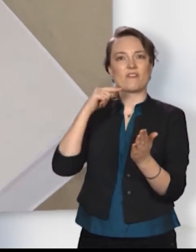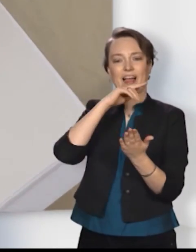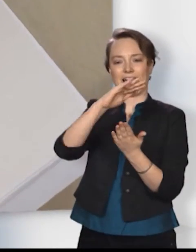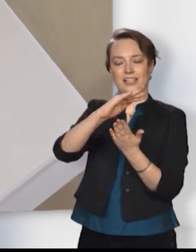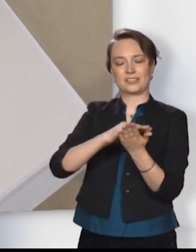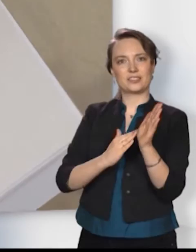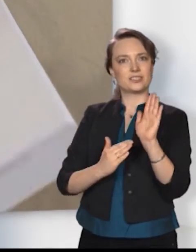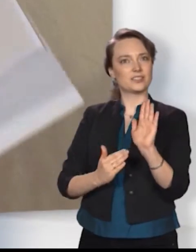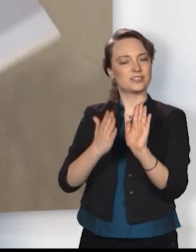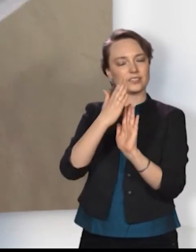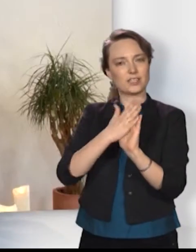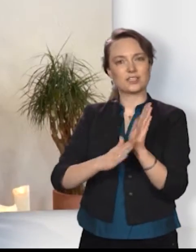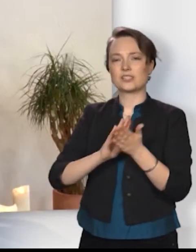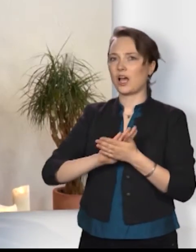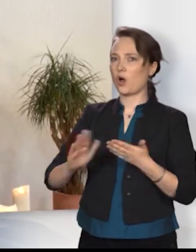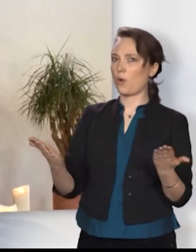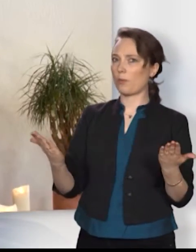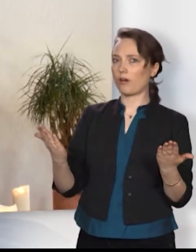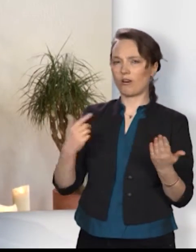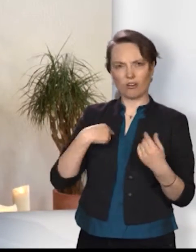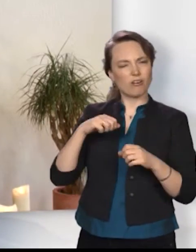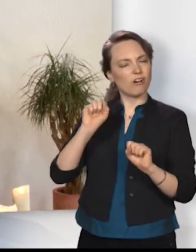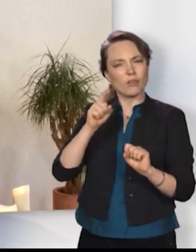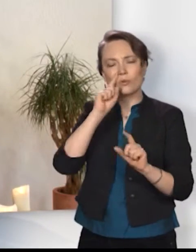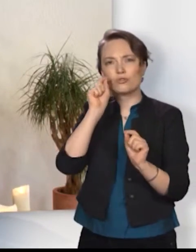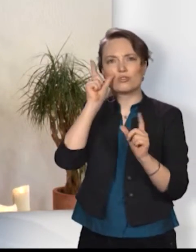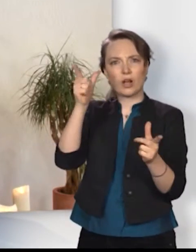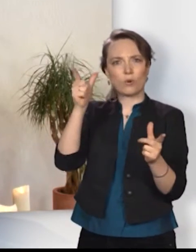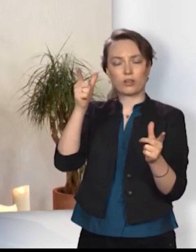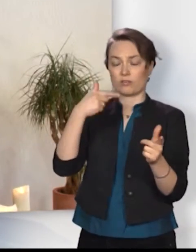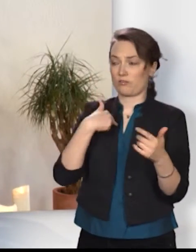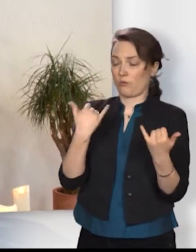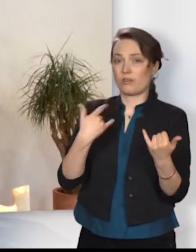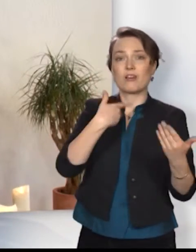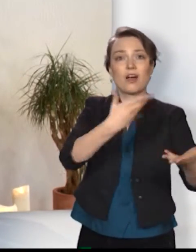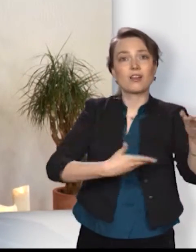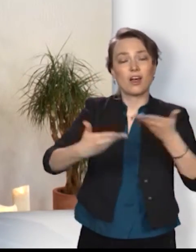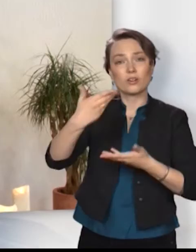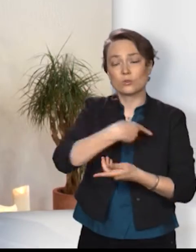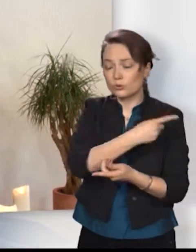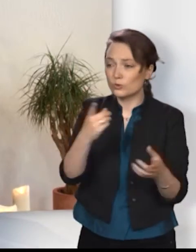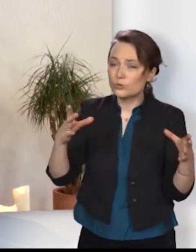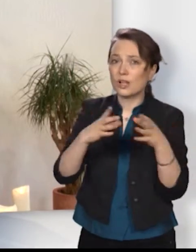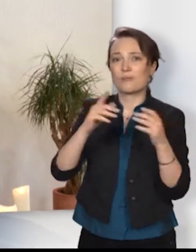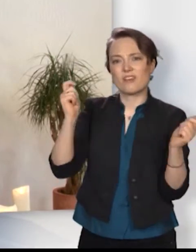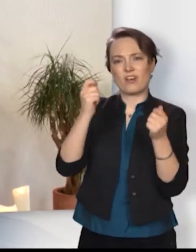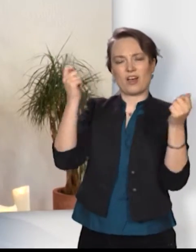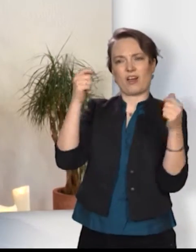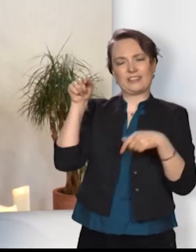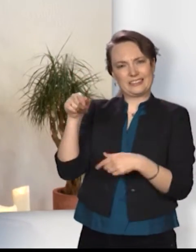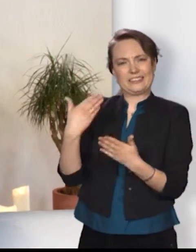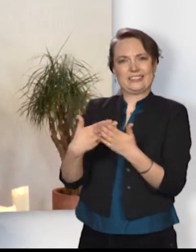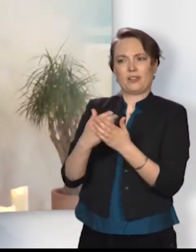darüber staunen. Und ich lade Sie ein, dass diese Befreiung in diesem Gottesdienst gefeiert wird. Freuen Sie sich mit mir heute